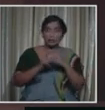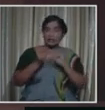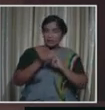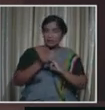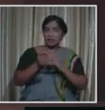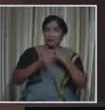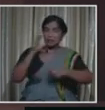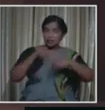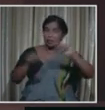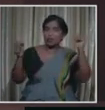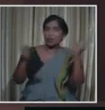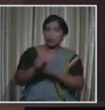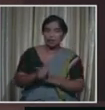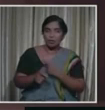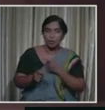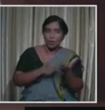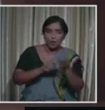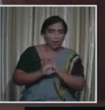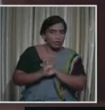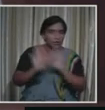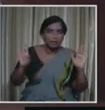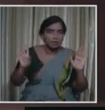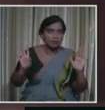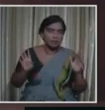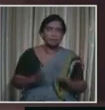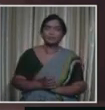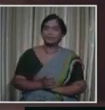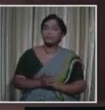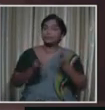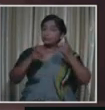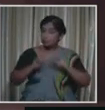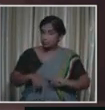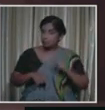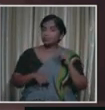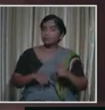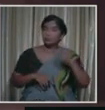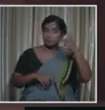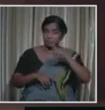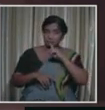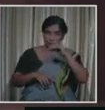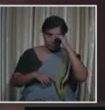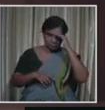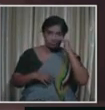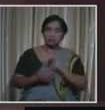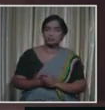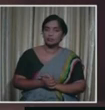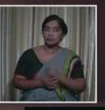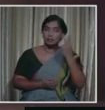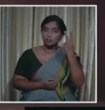මැතිවරණ ව්‍යාපාරයේදී අපි ගල් කැටයක් අතින් ගන්නේ නැහැ. ඊළඟට ගරු නියෝජ්‍ය කතානායකතුමනි